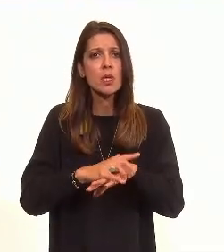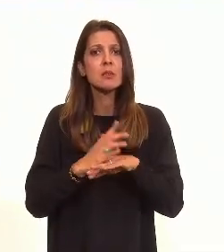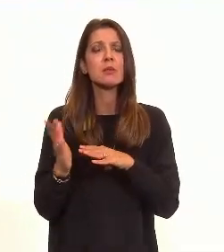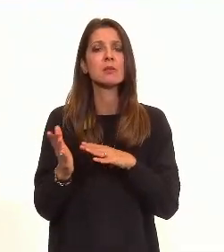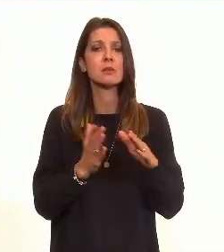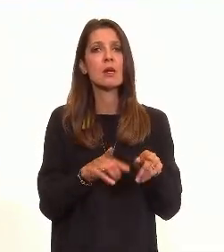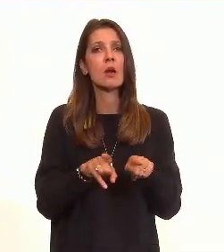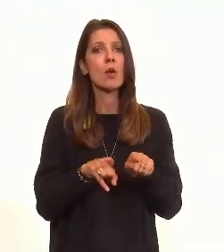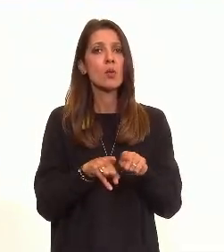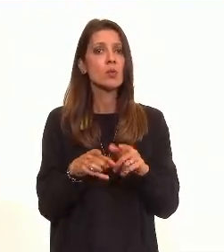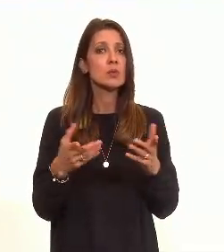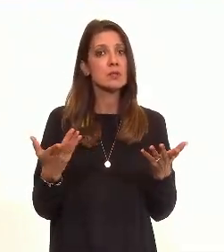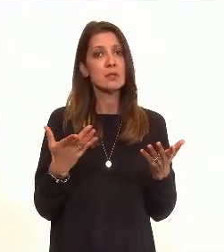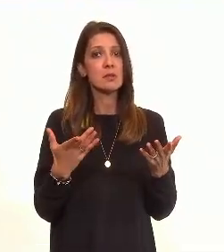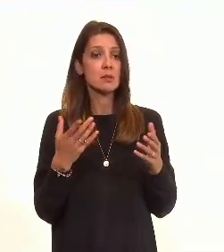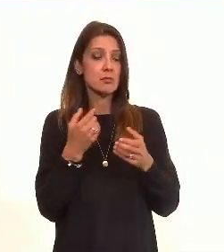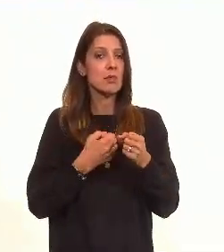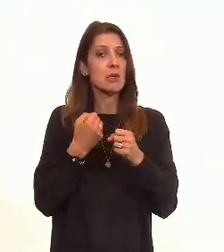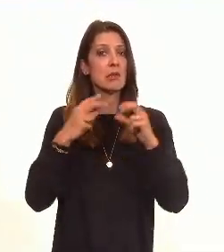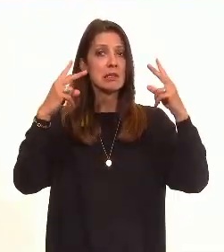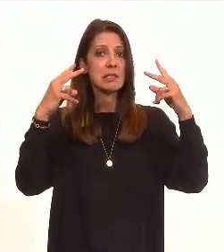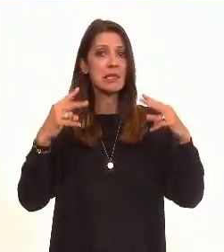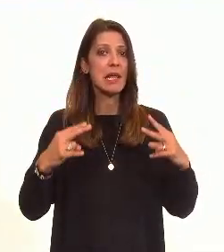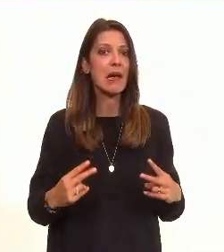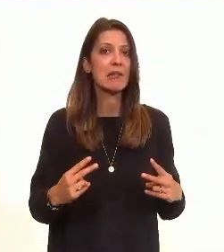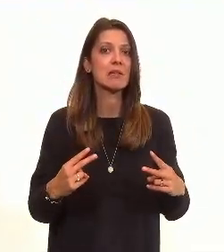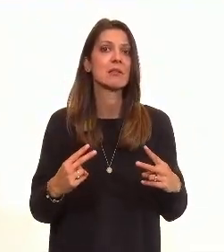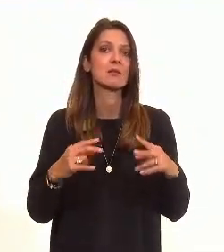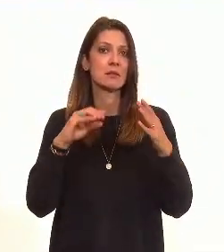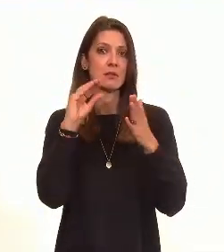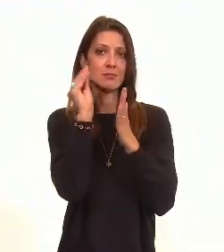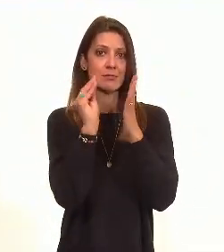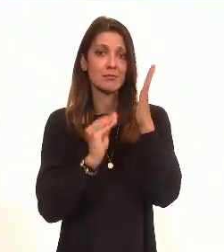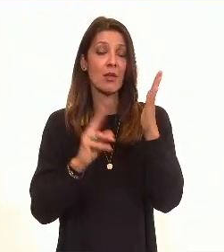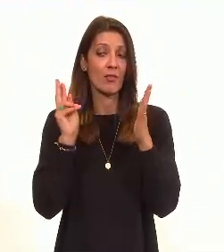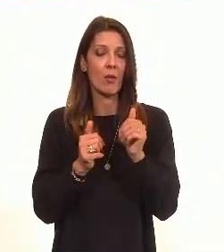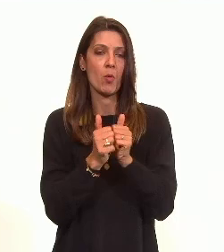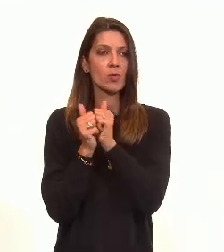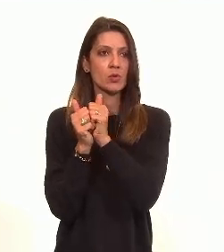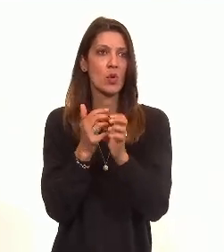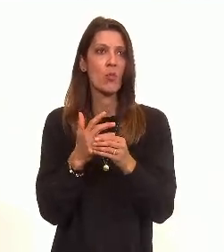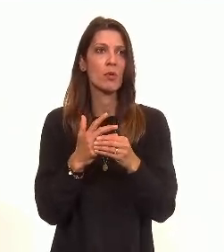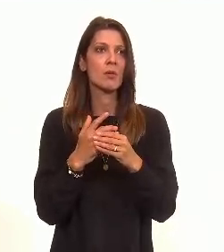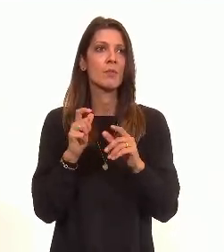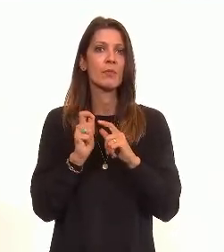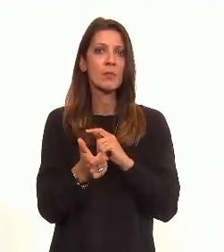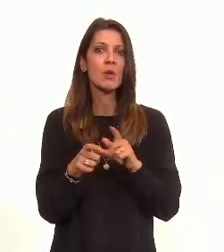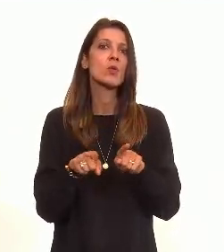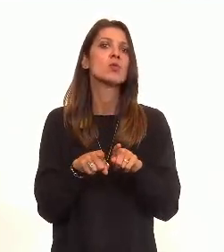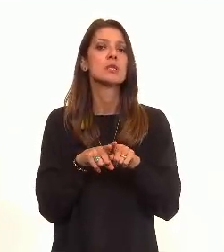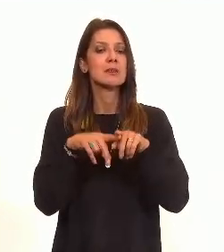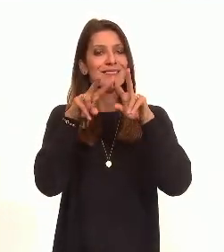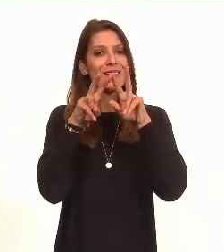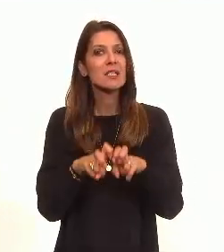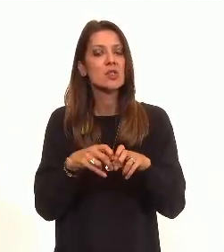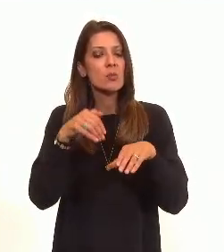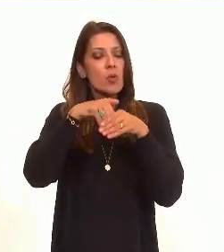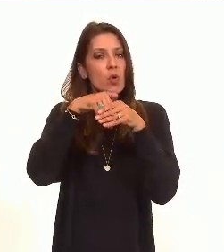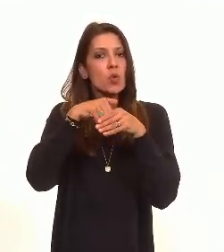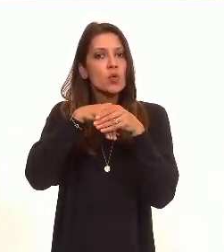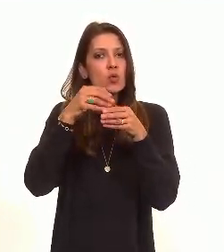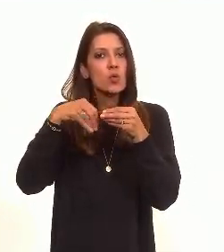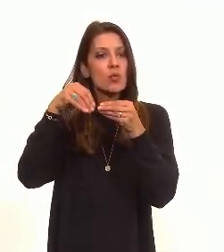pour dire qu'on a, avec les personnes, donc nous, professionnels des CREAI, vu tout ce qui pouvait être considéré le